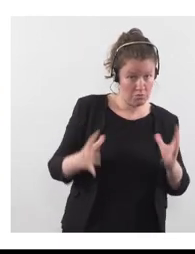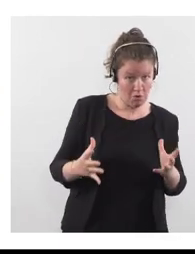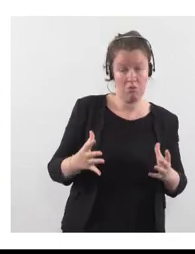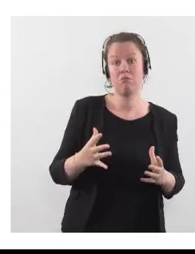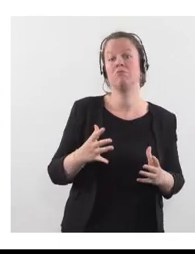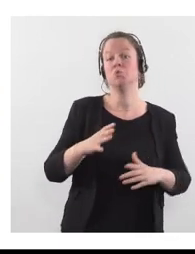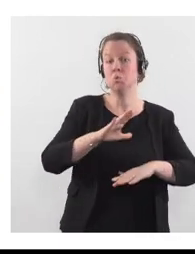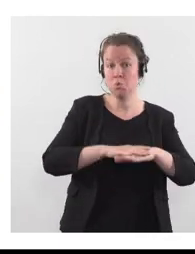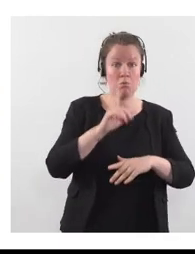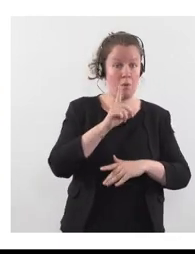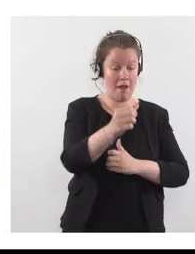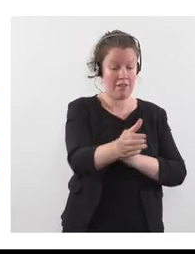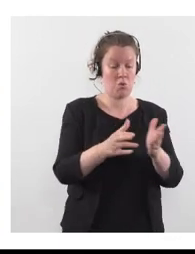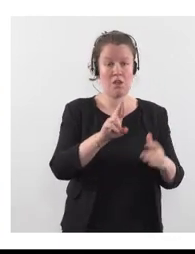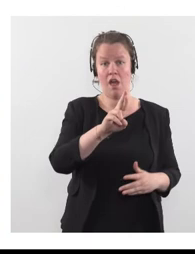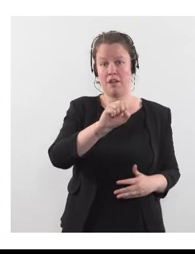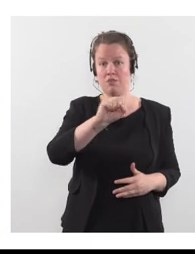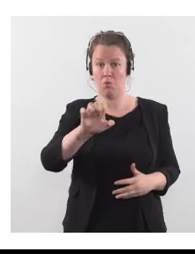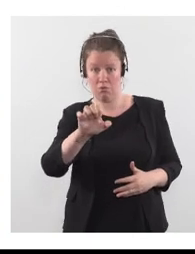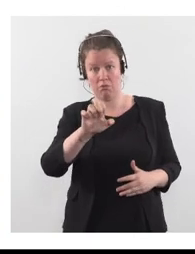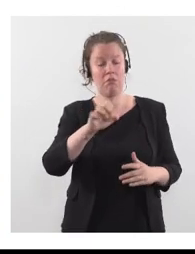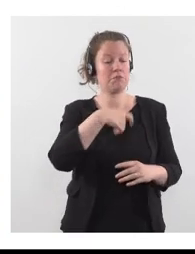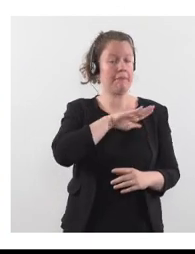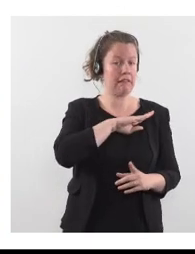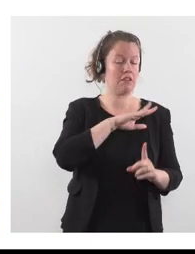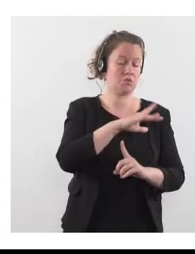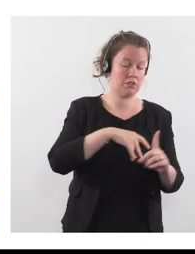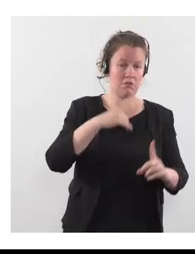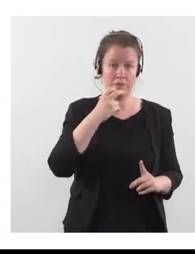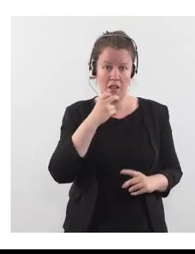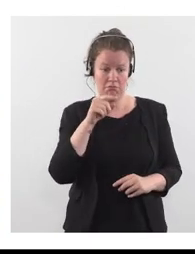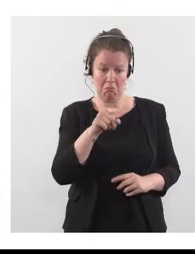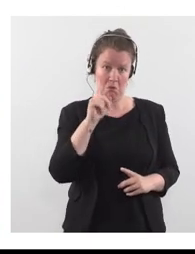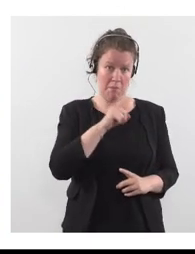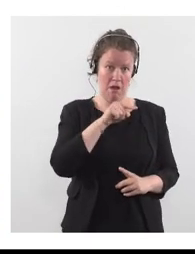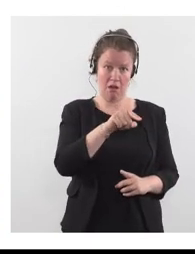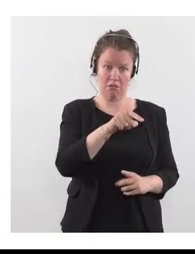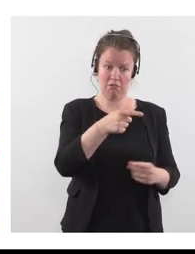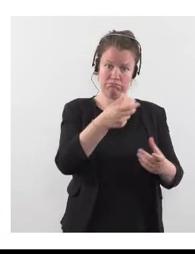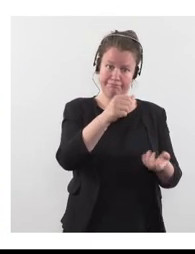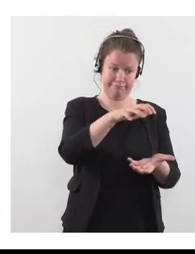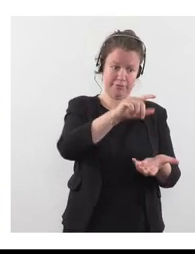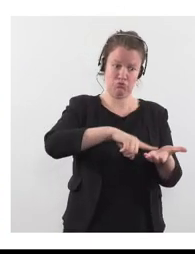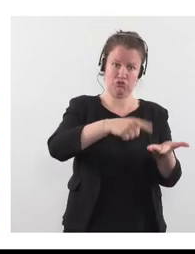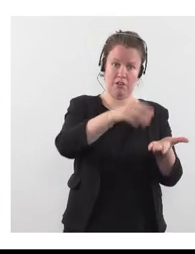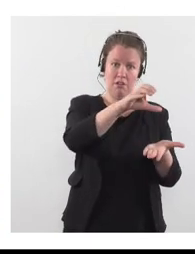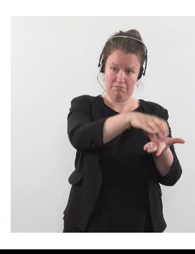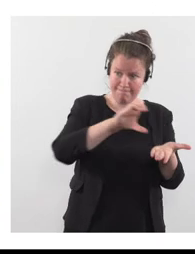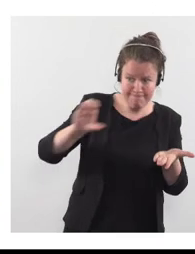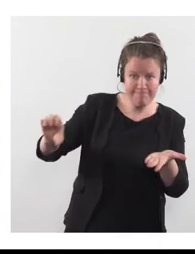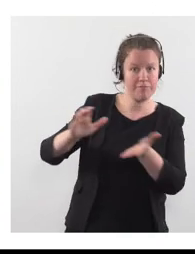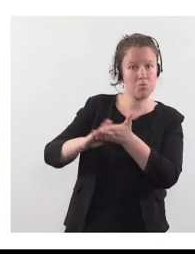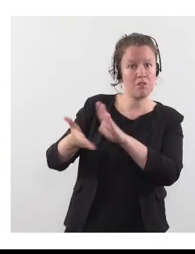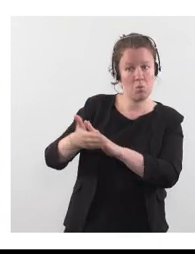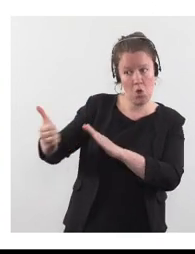sociétale pourrait permettre de mobiliser des fonds pour financer les associations qui engagent des mesures de lutte contre